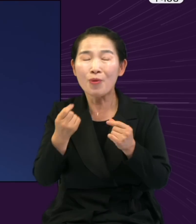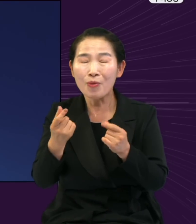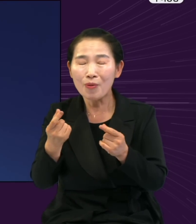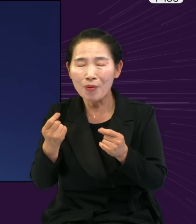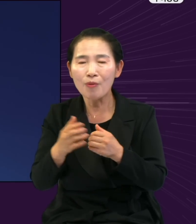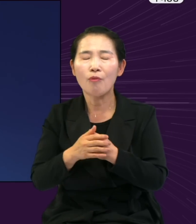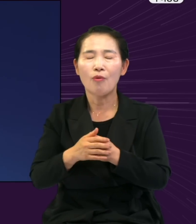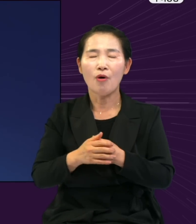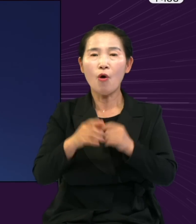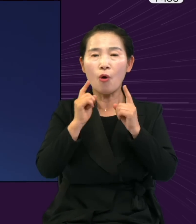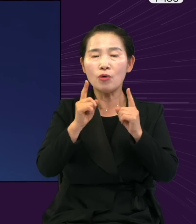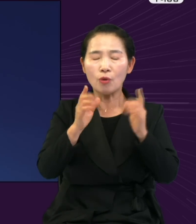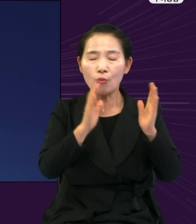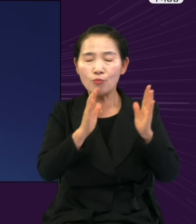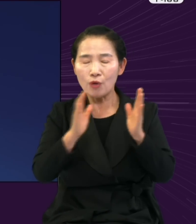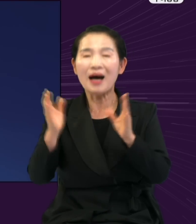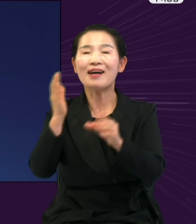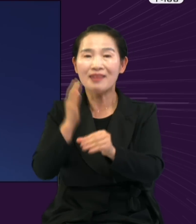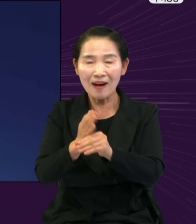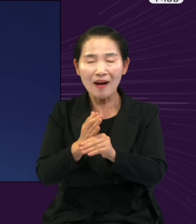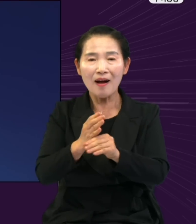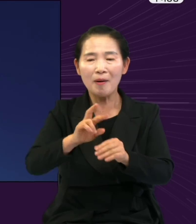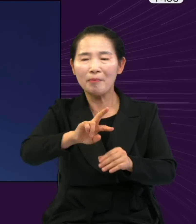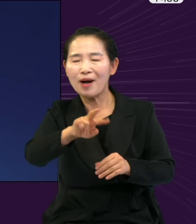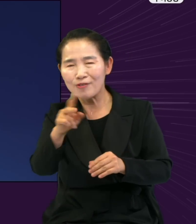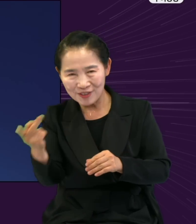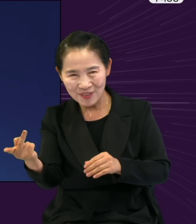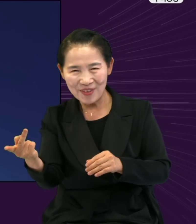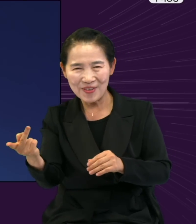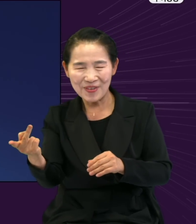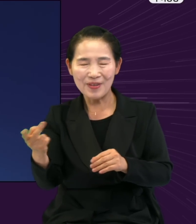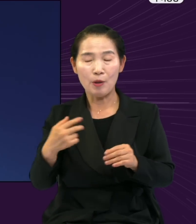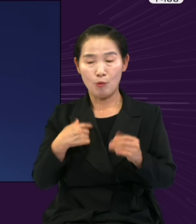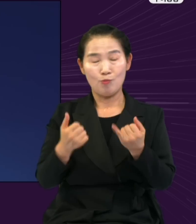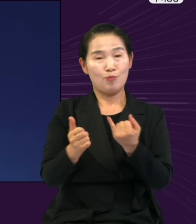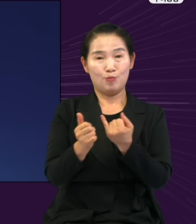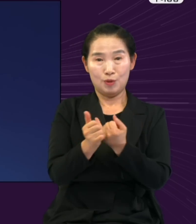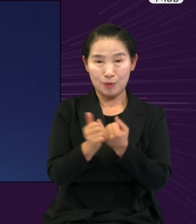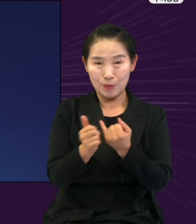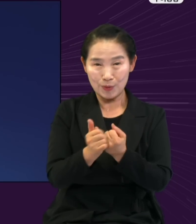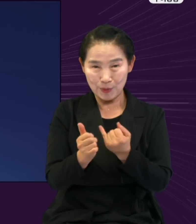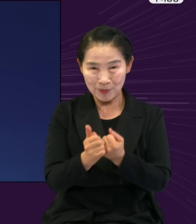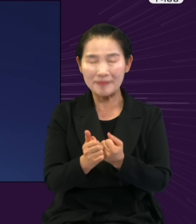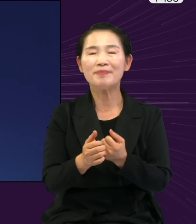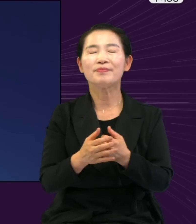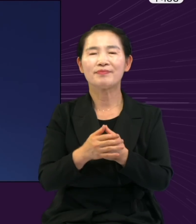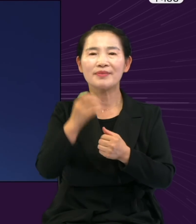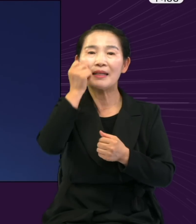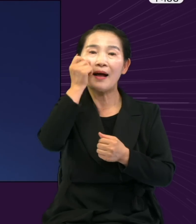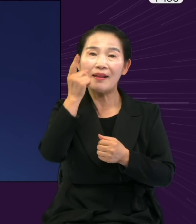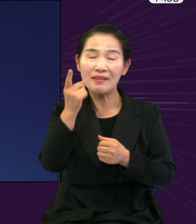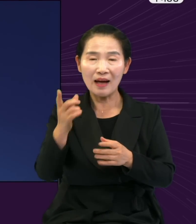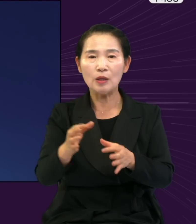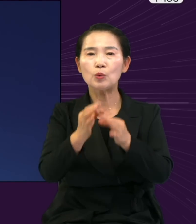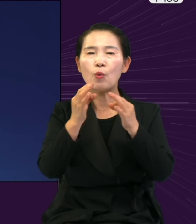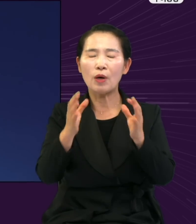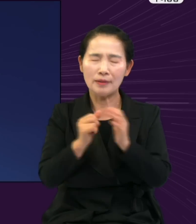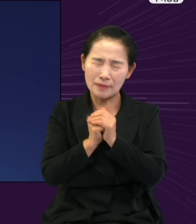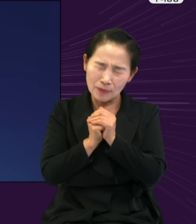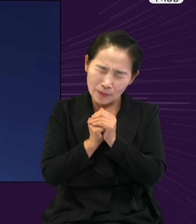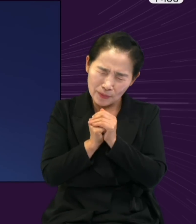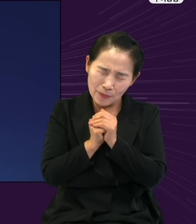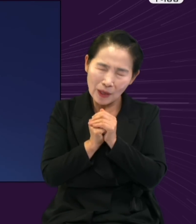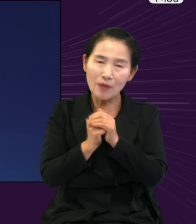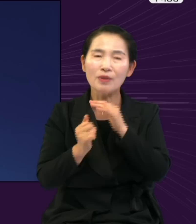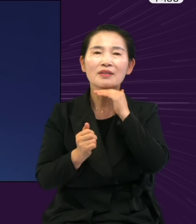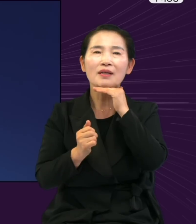시점에서 사역지가 변경된 것입니다. 저와 제 신랑은 한 달 동안 기도하고 기다리고